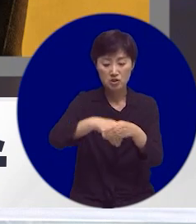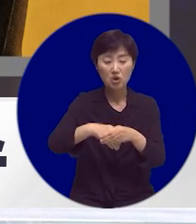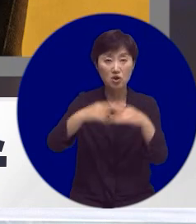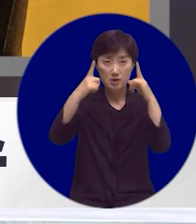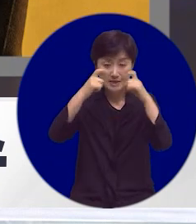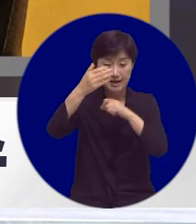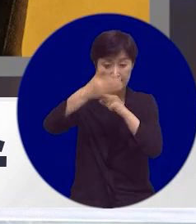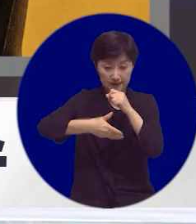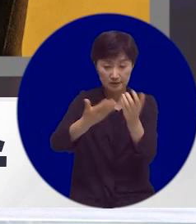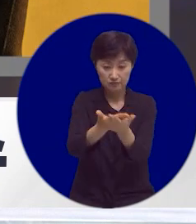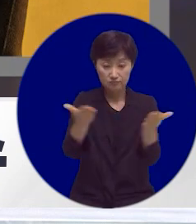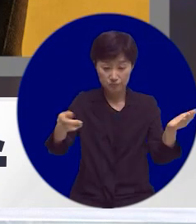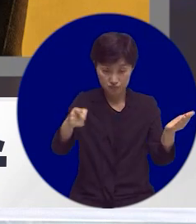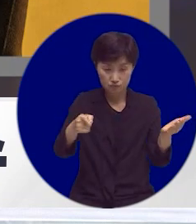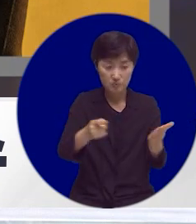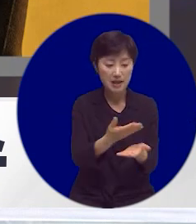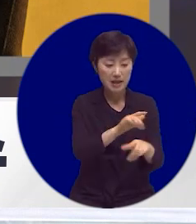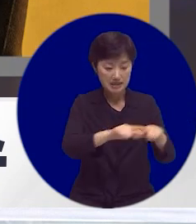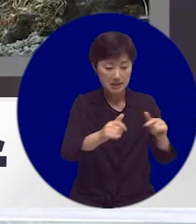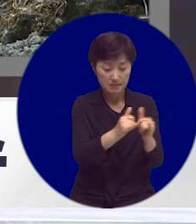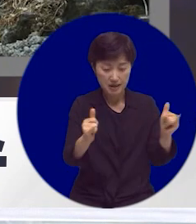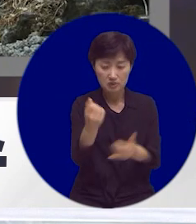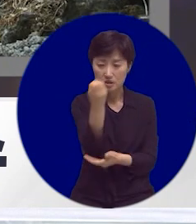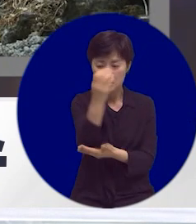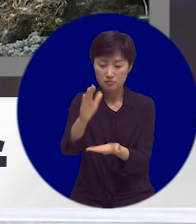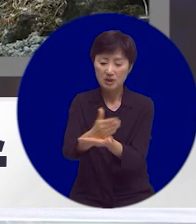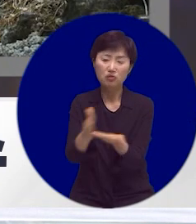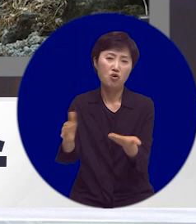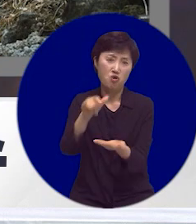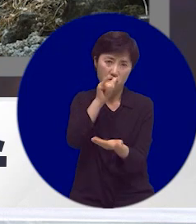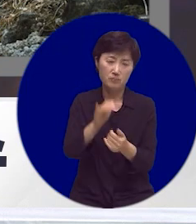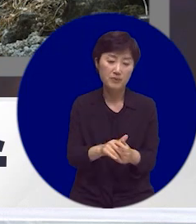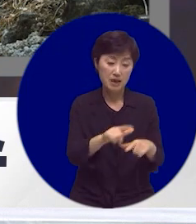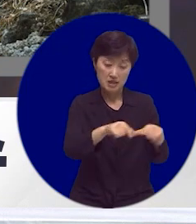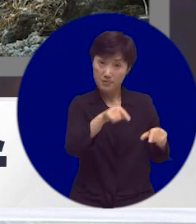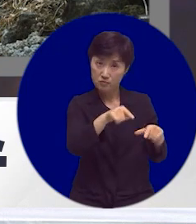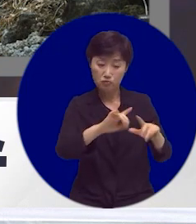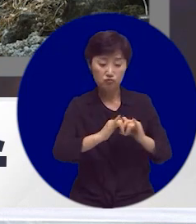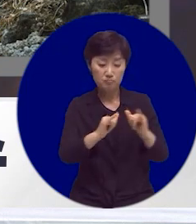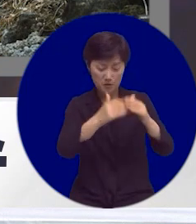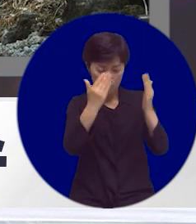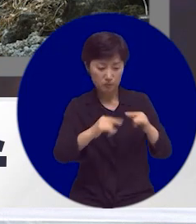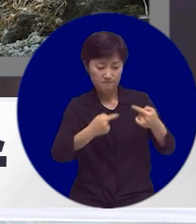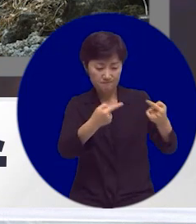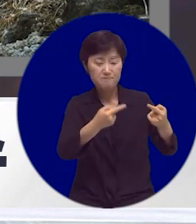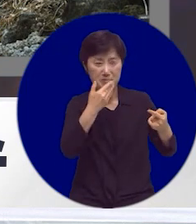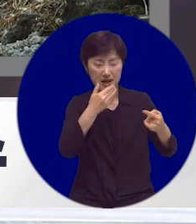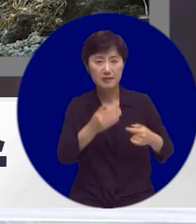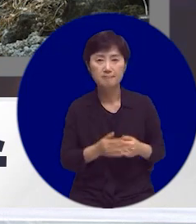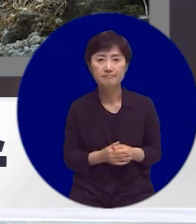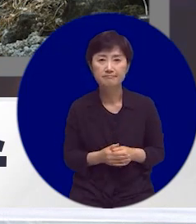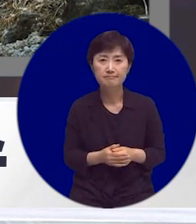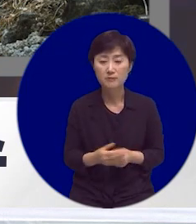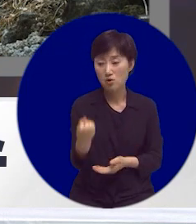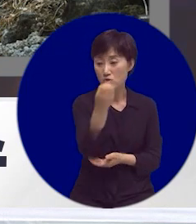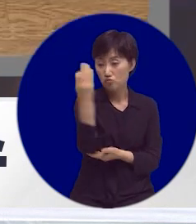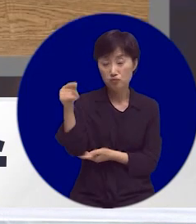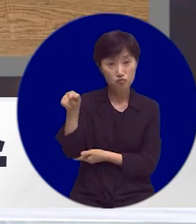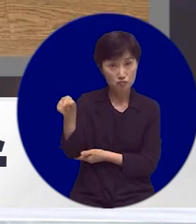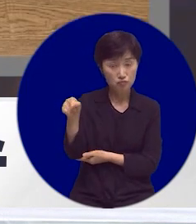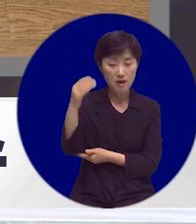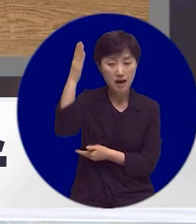공모전은 일반 부문과 언론 부문으로 나뉘어 진행되는데 일반 부문은 대한민국 국민이면 누구나 참여할 수 있고 언론